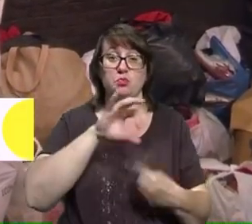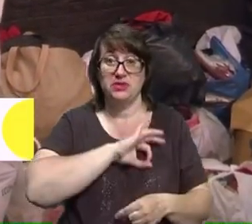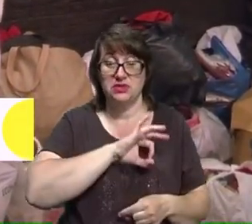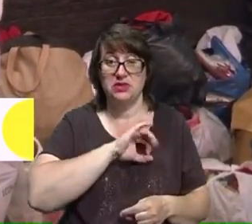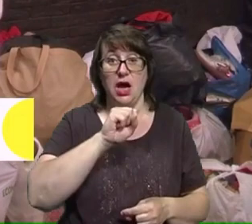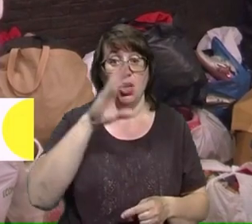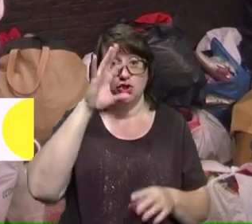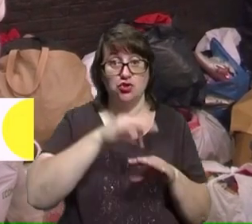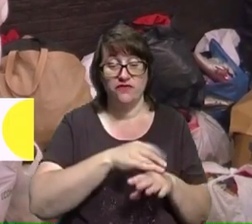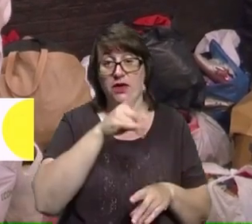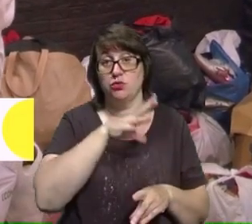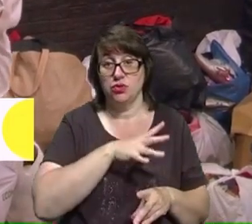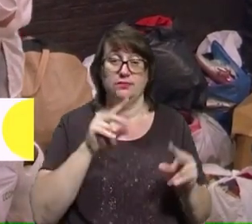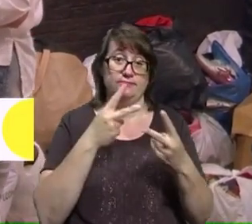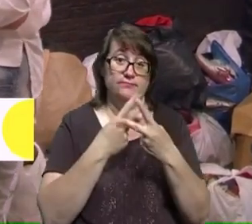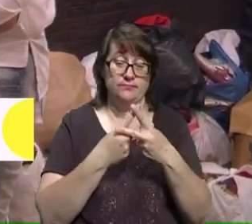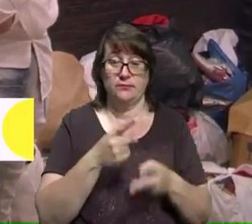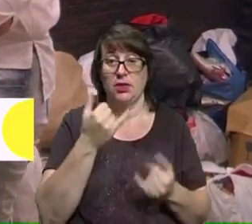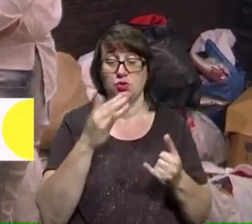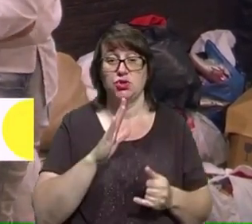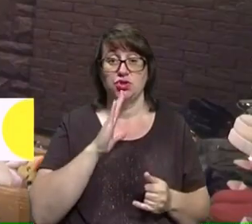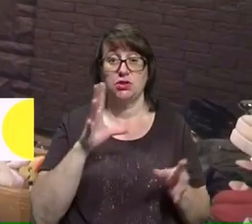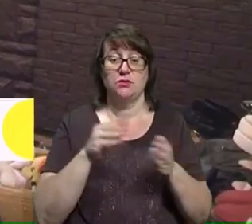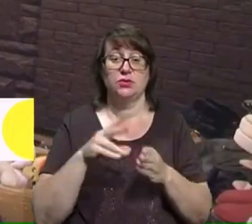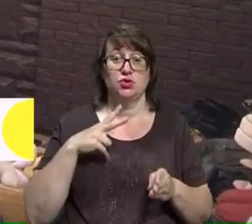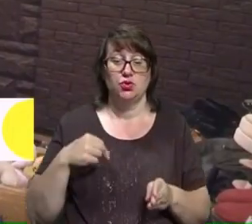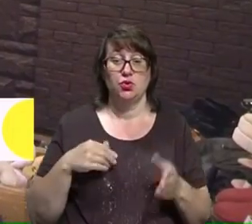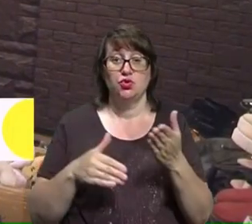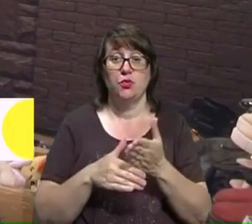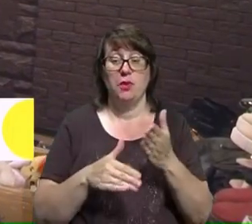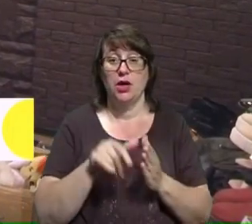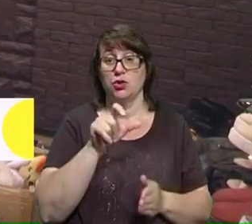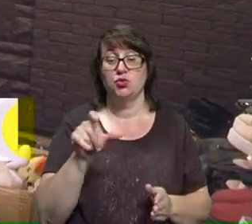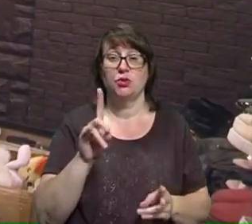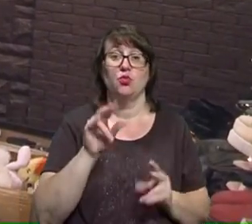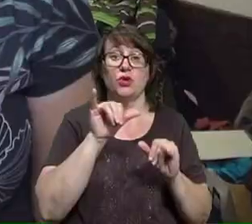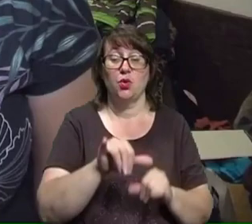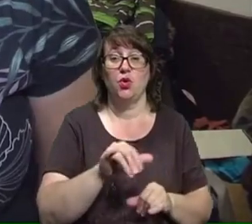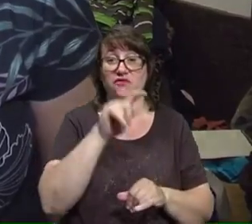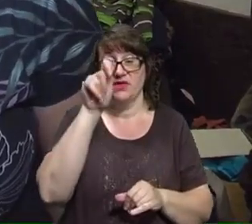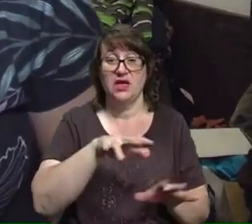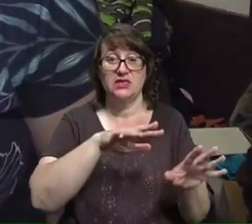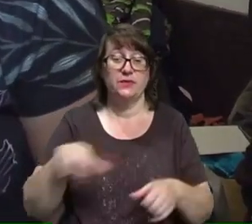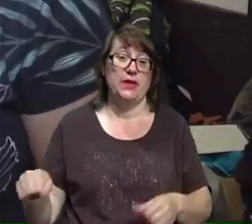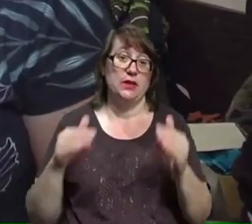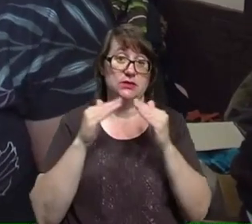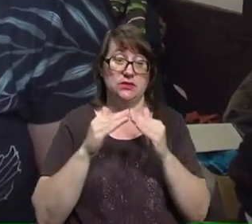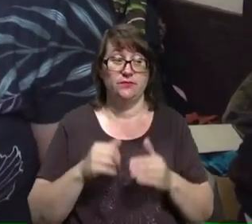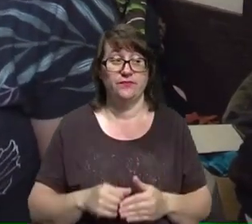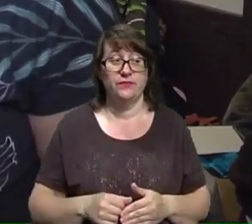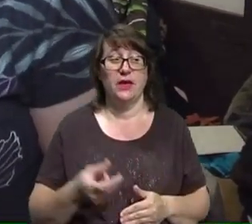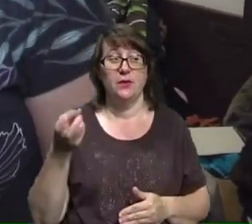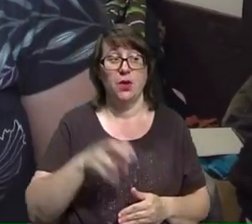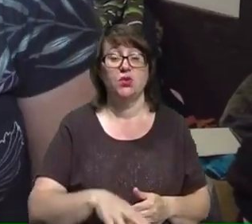в полоні. Сьогодні жінка з донькою допомагають людям, у яких війна відібрала дім. Приходить